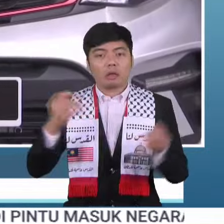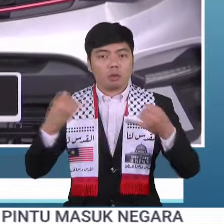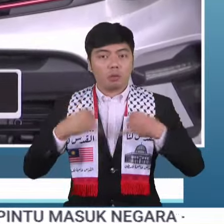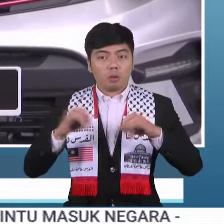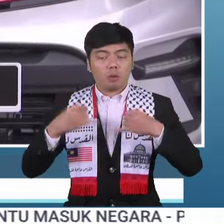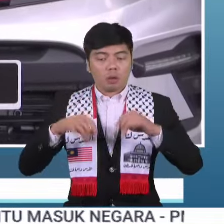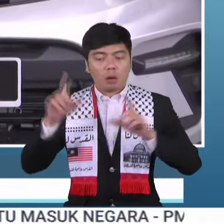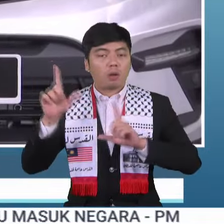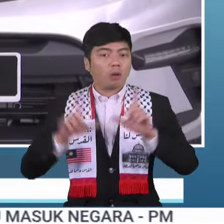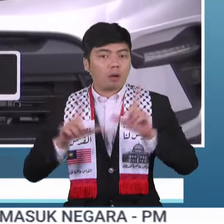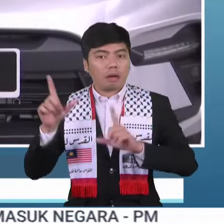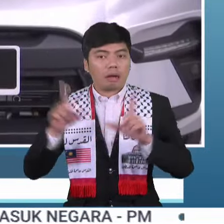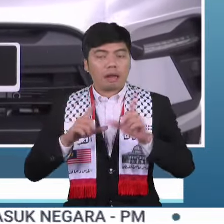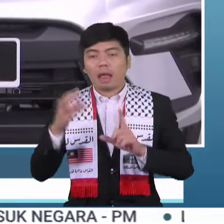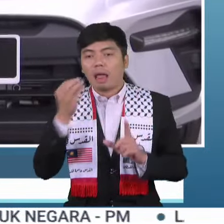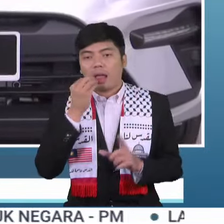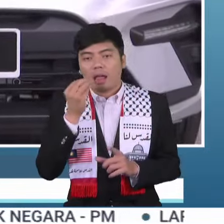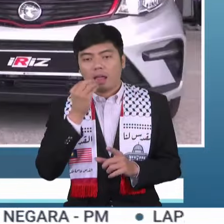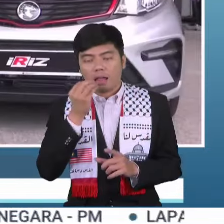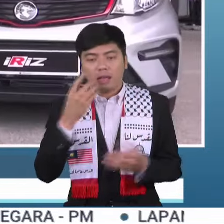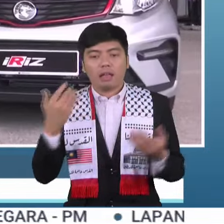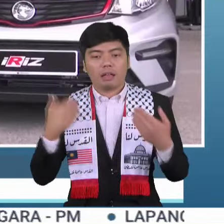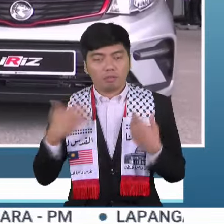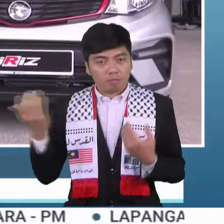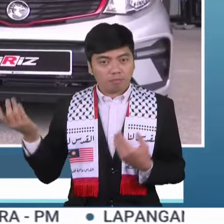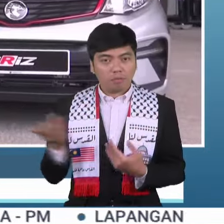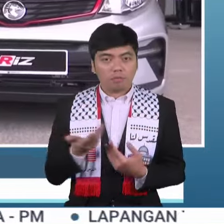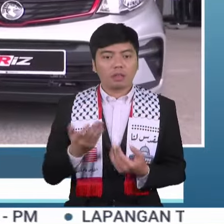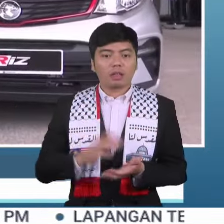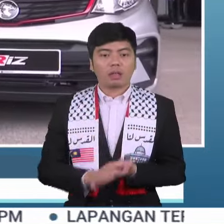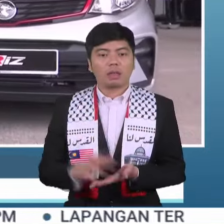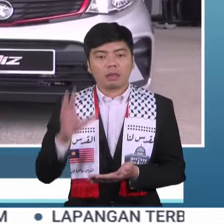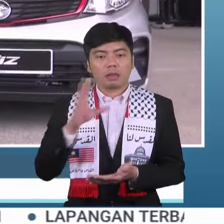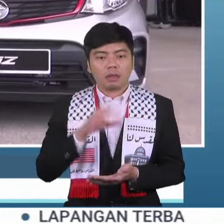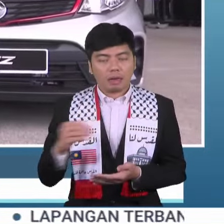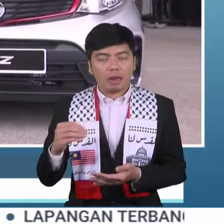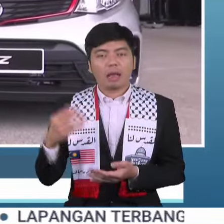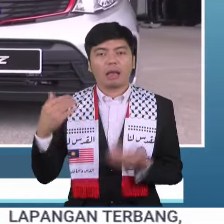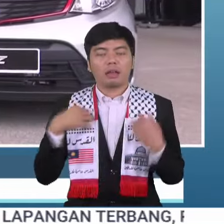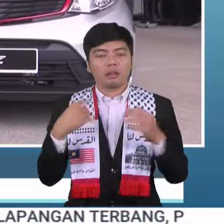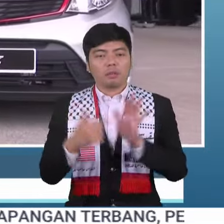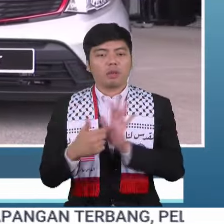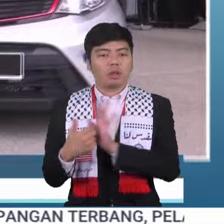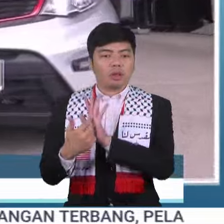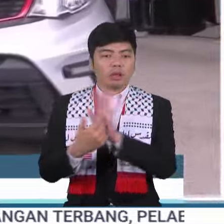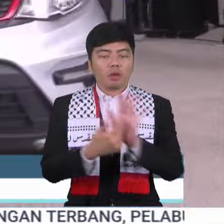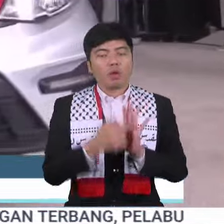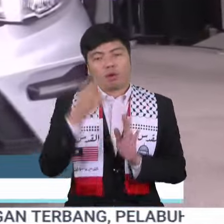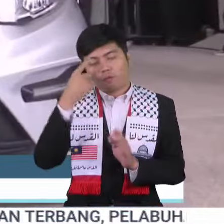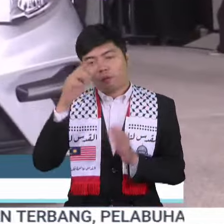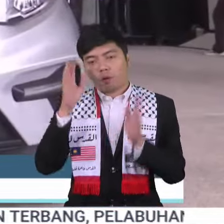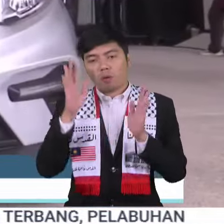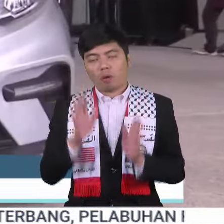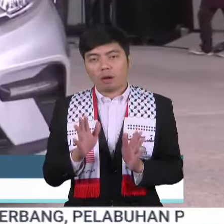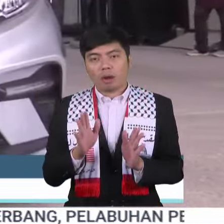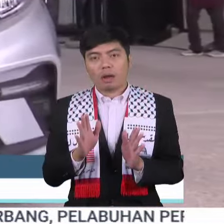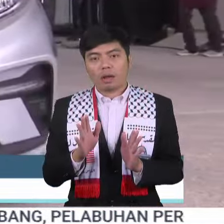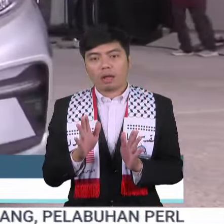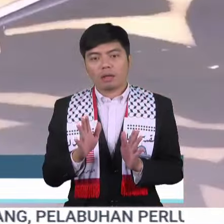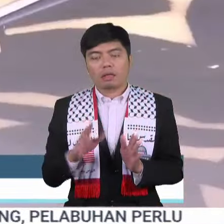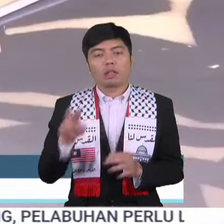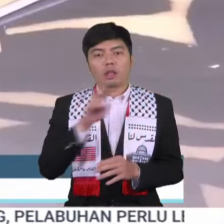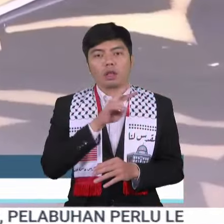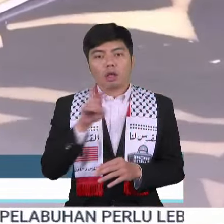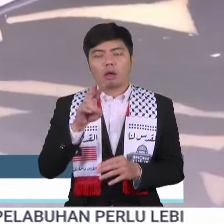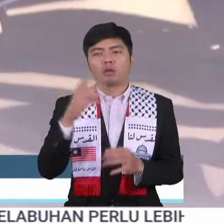truck turut disediakan. Selain itu, terdapat juga layar LED buat pengunjung ataupun penonton yang hadir lewat yang tidak dapat